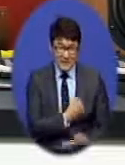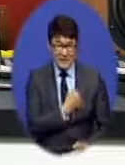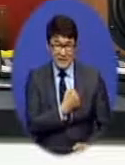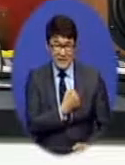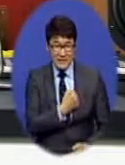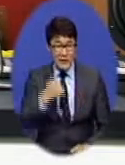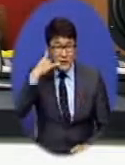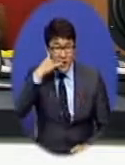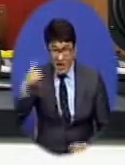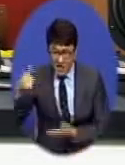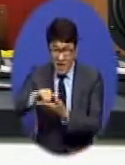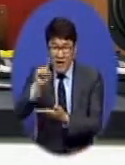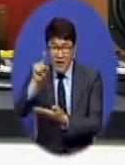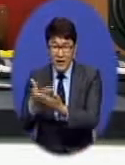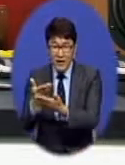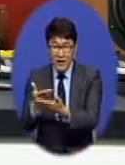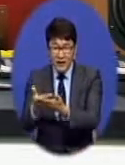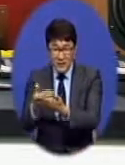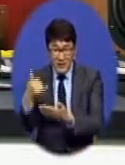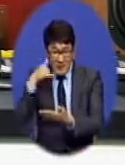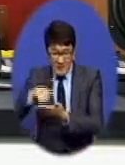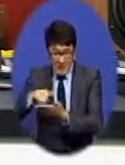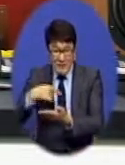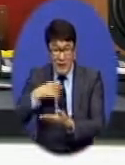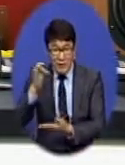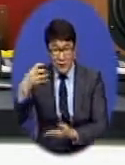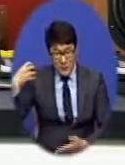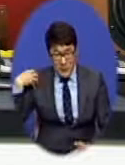저 전화기 하나만 주세요. 저 전화면 제가 낼게요.